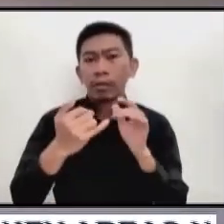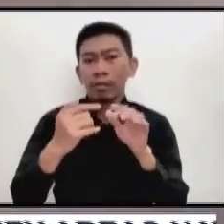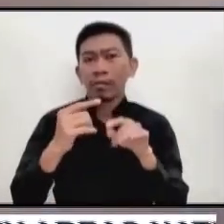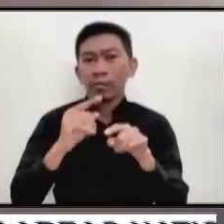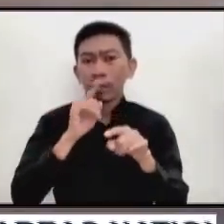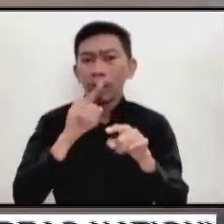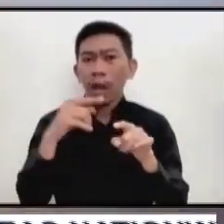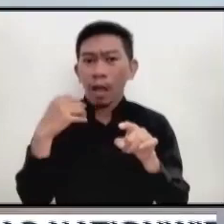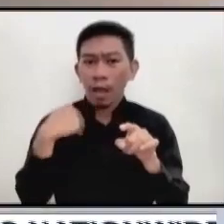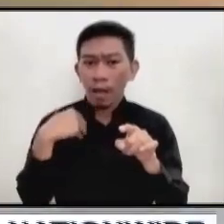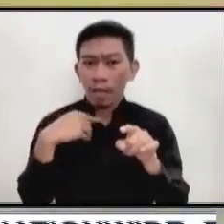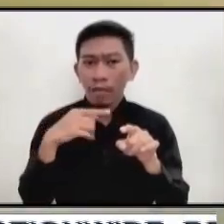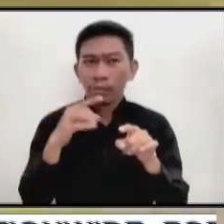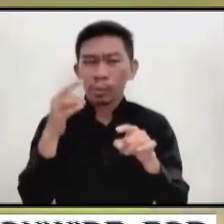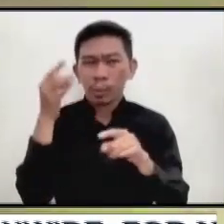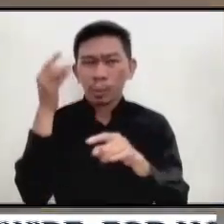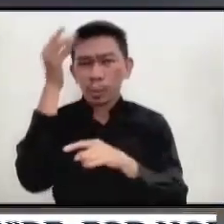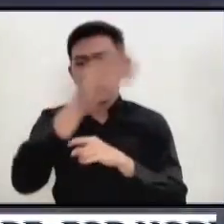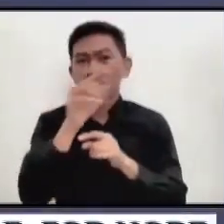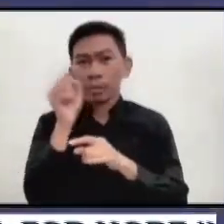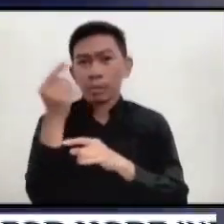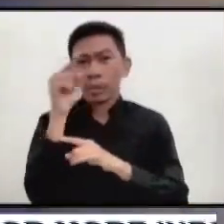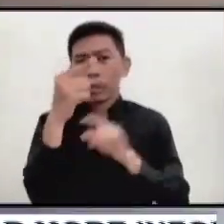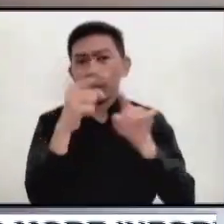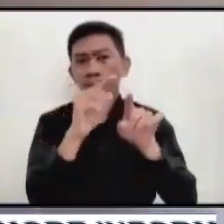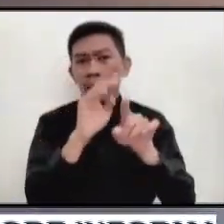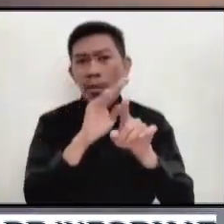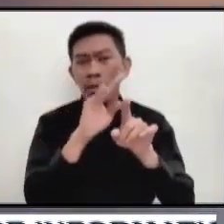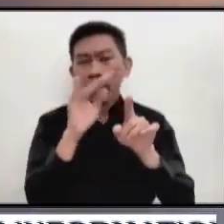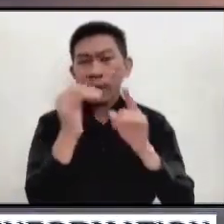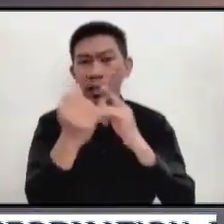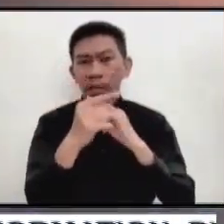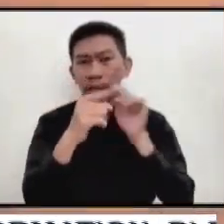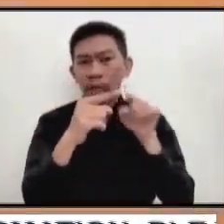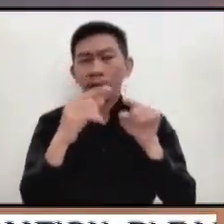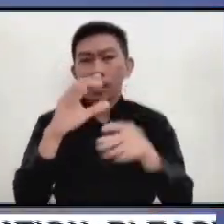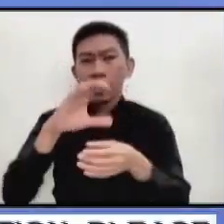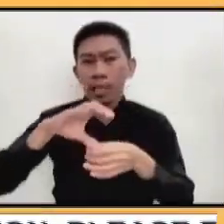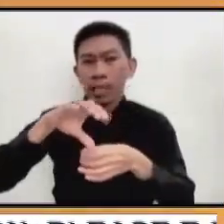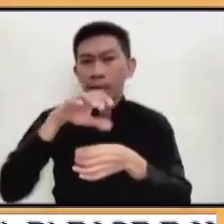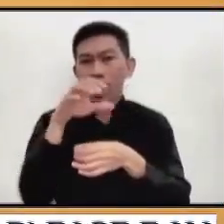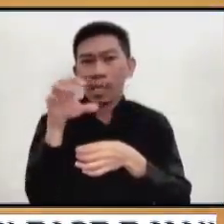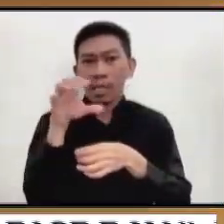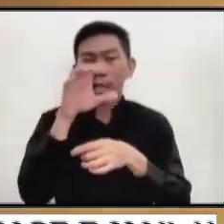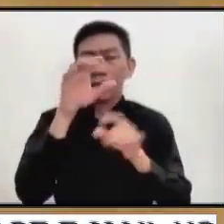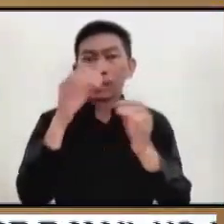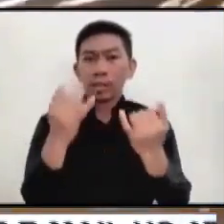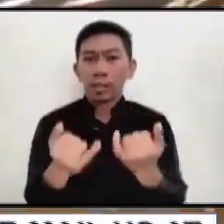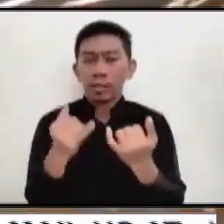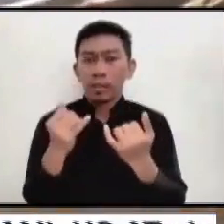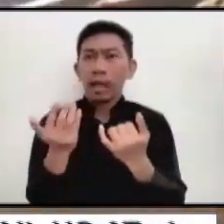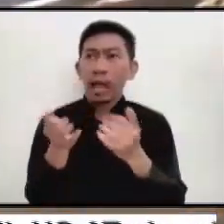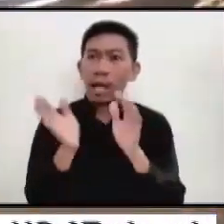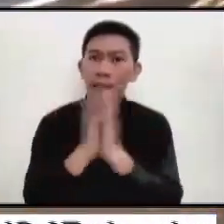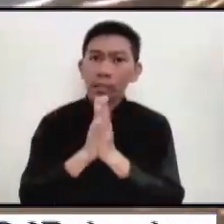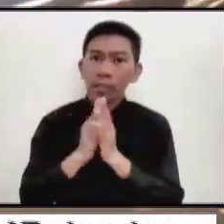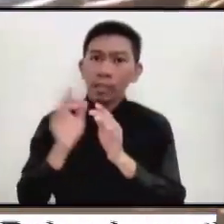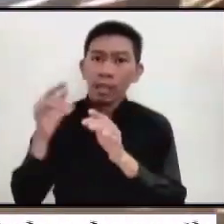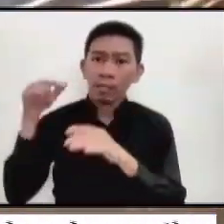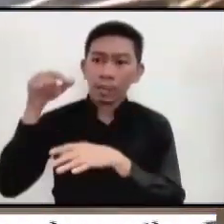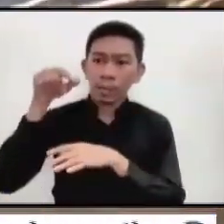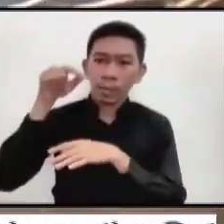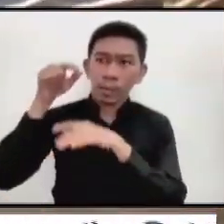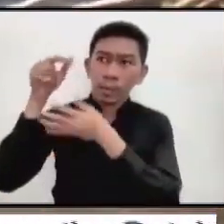barangay na sa Barangay Pichon sa munisipyo ng Caraga. So nag-request po kami ng air asset from the Philippine Air Force